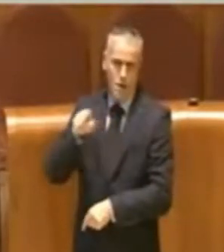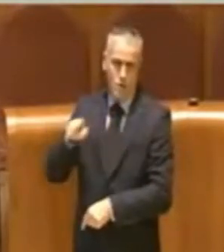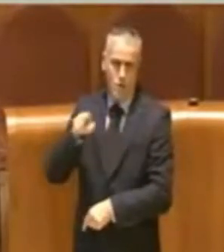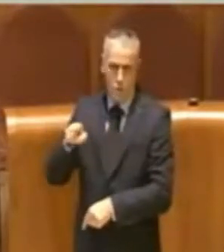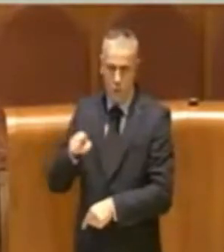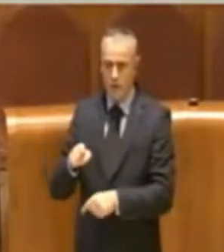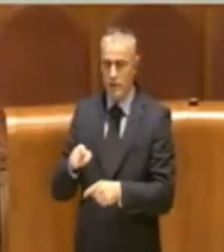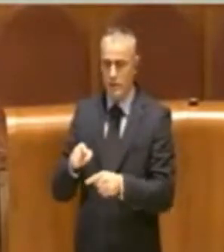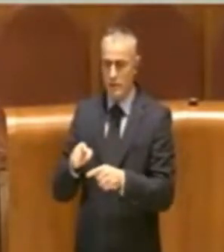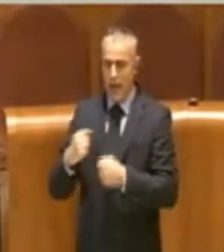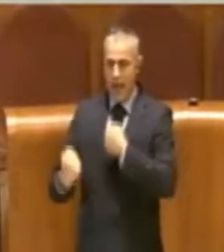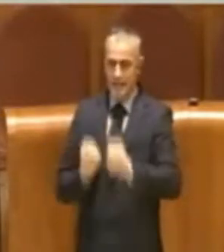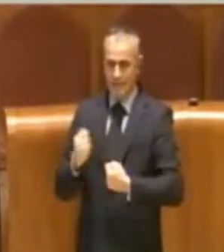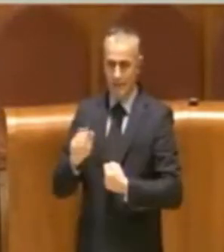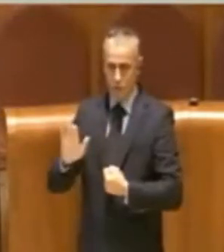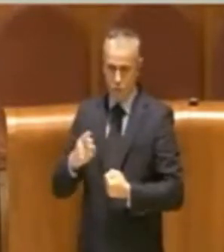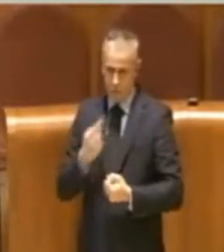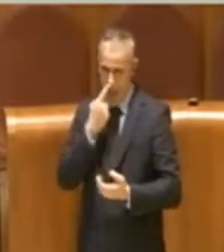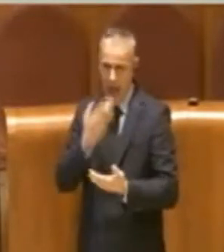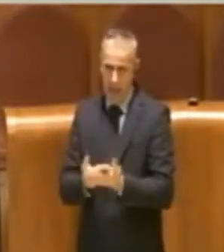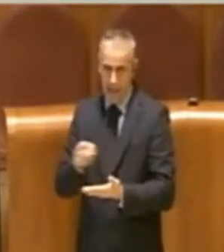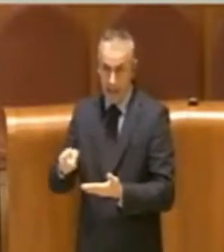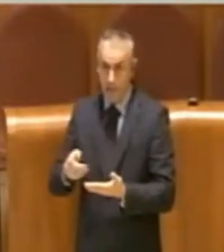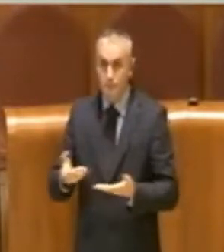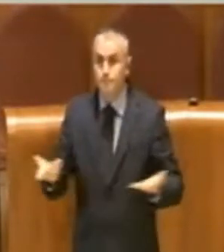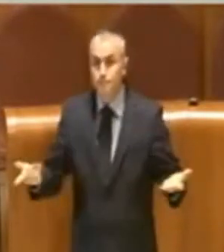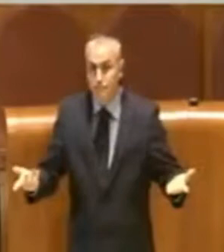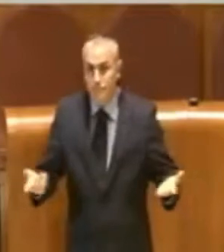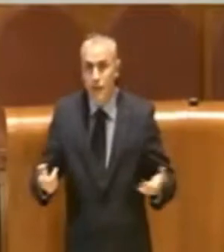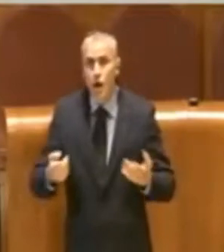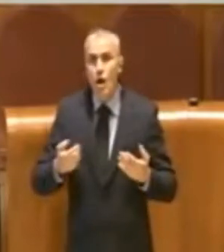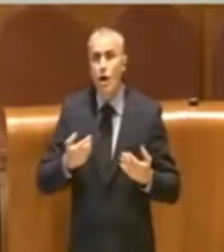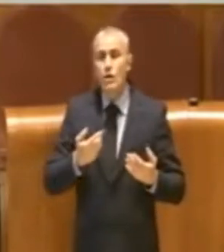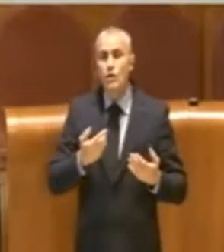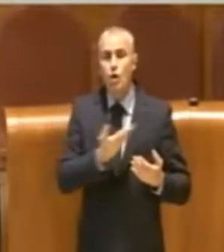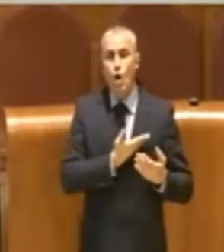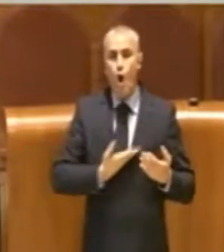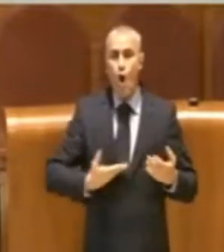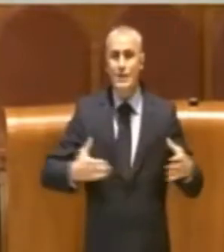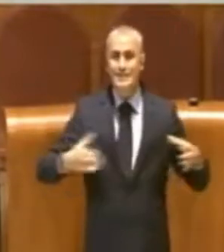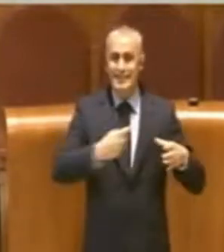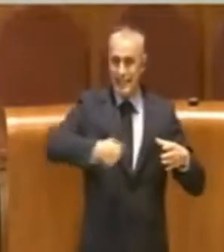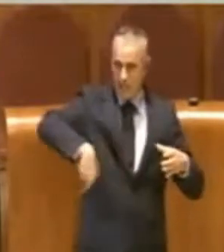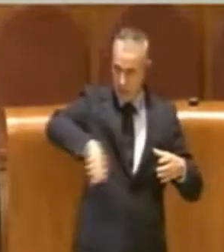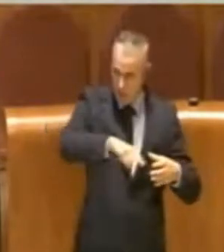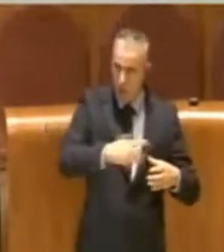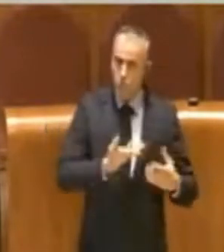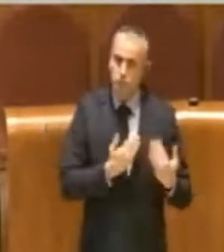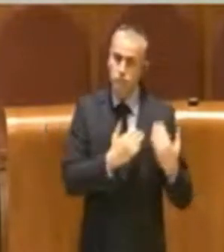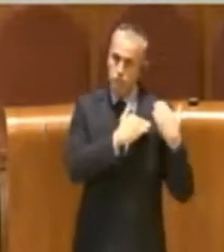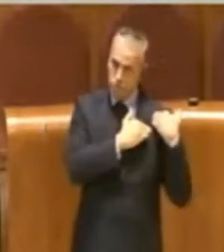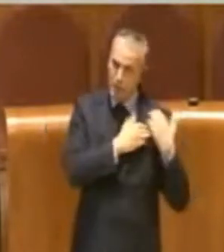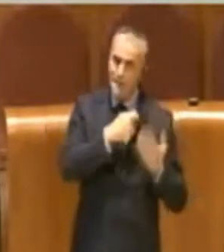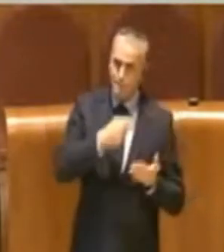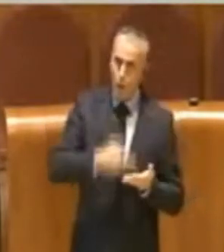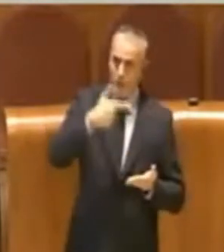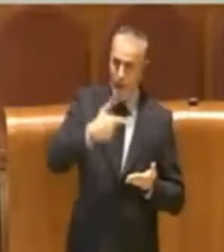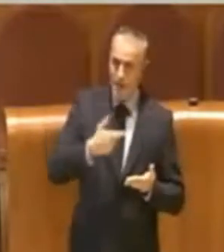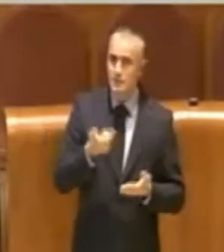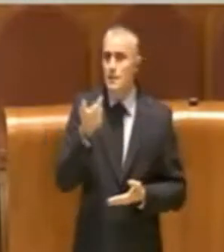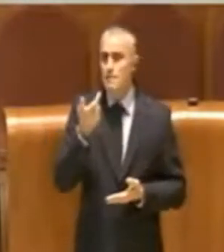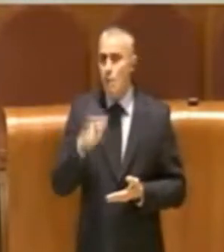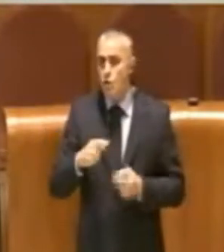supportare questo tipo di attività? Il Consiglio su questo ha un ruolo importante, perché alla